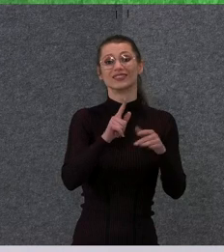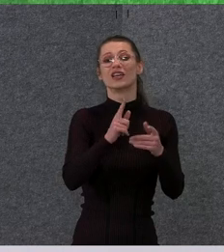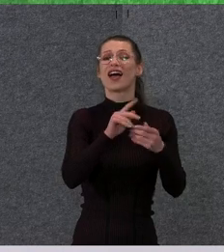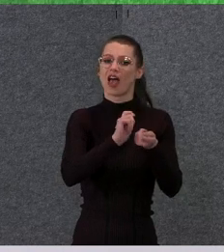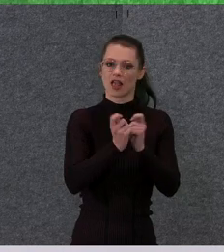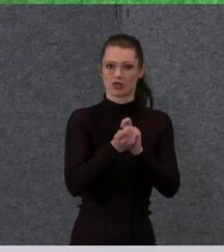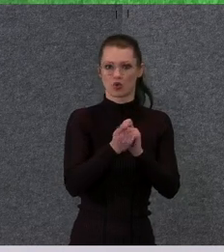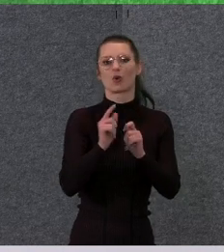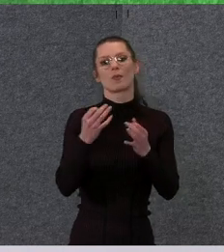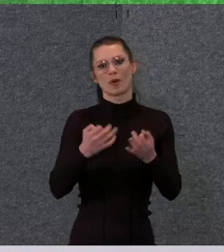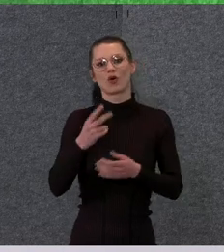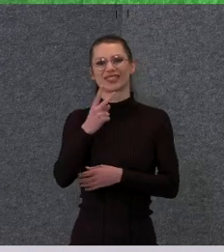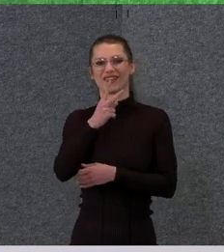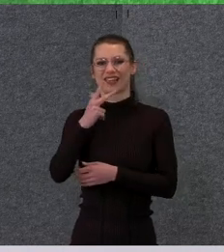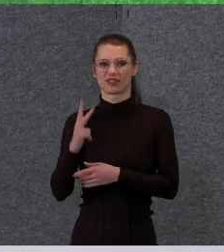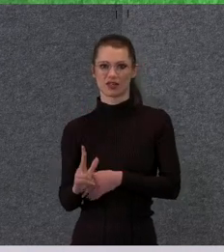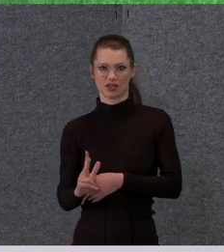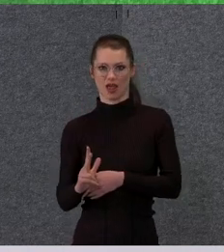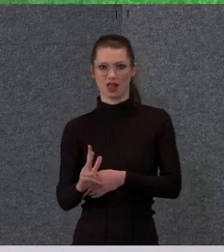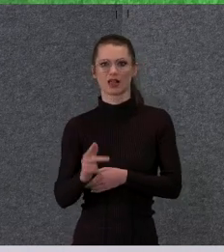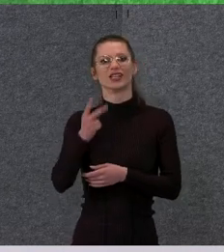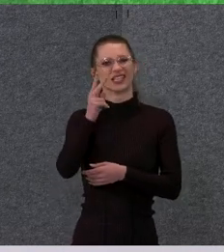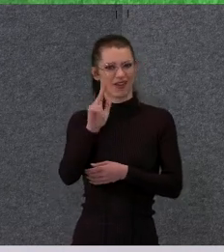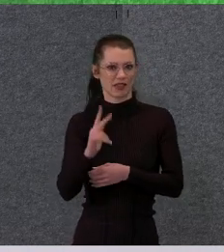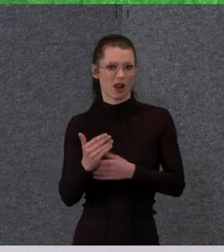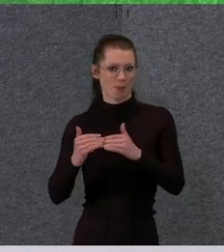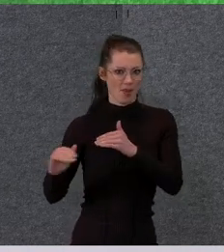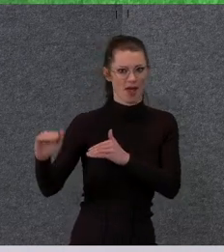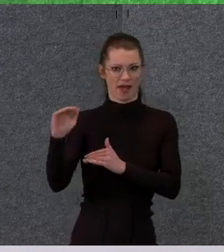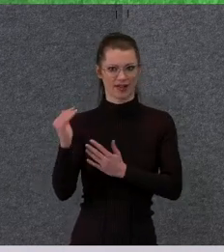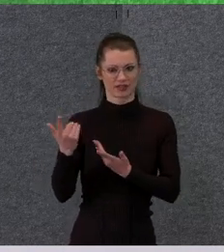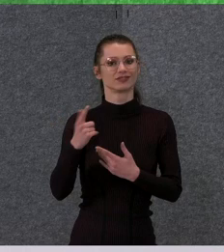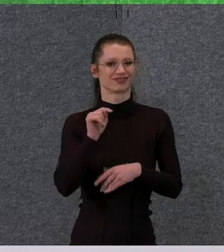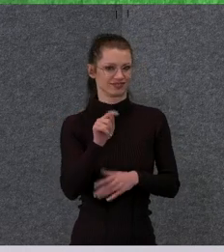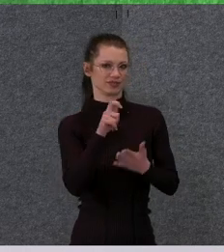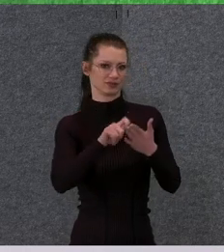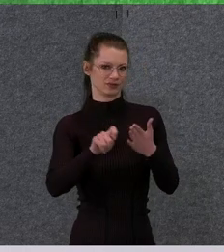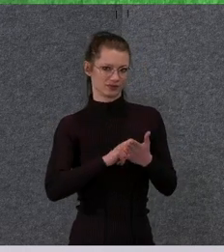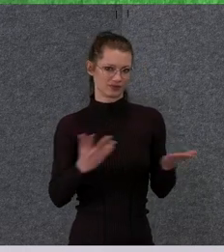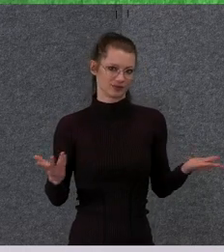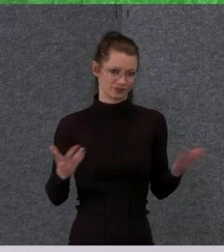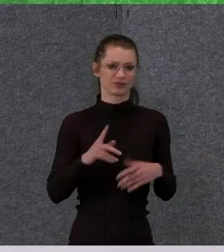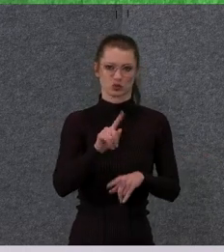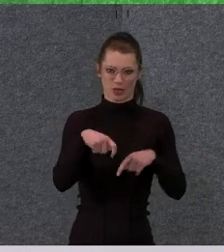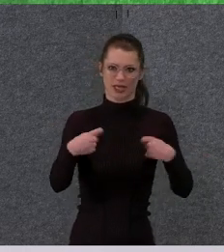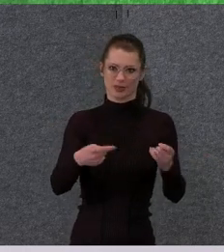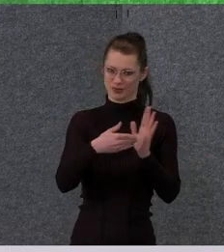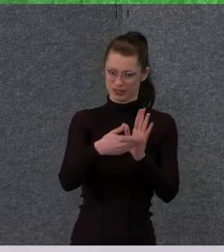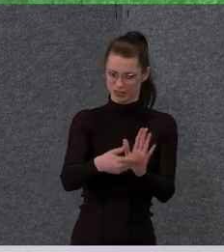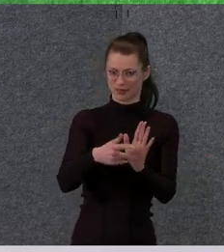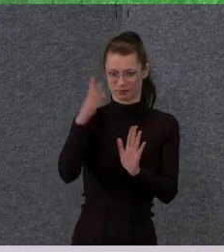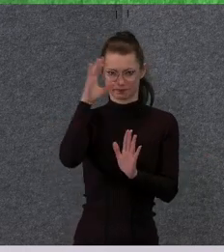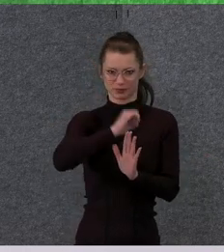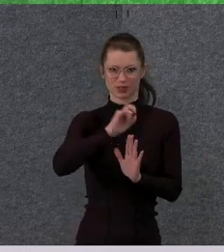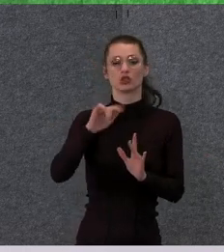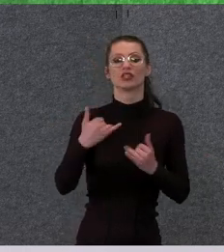einer Zweidrittelmehrheit. Das möchte ich euch gern vorher sagen, damit ihr gleich das entsprechend auch das Ergebnis lesen könnt. Und ich möchte